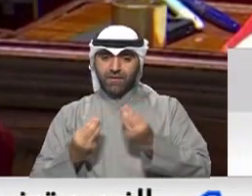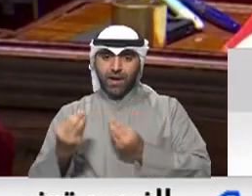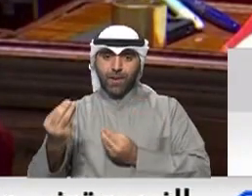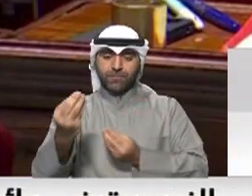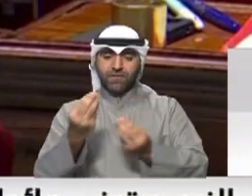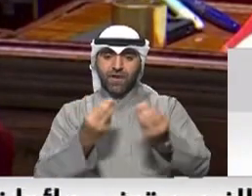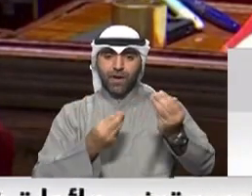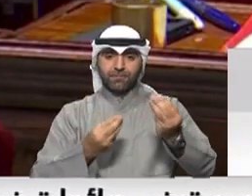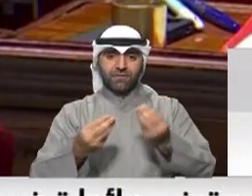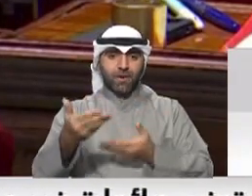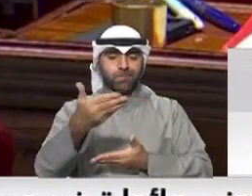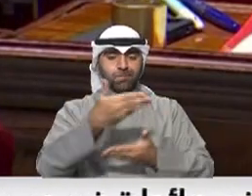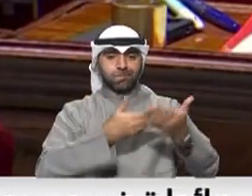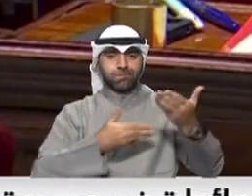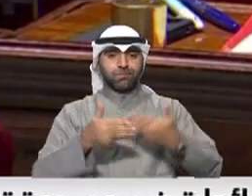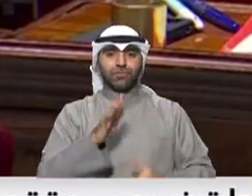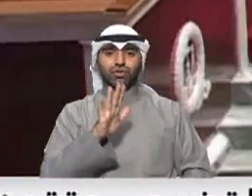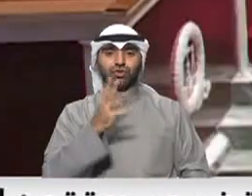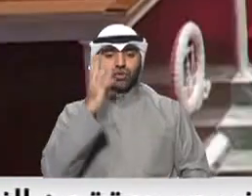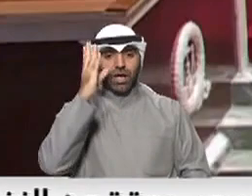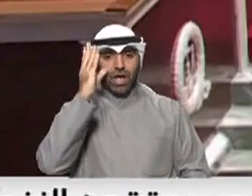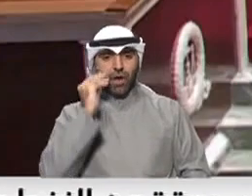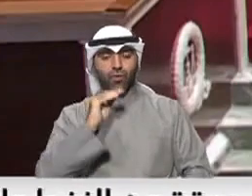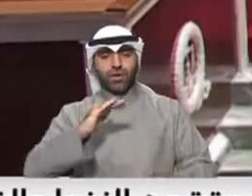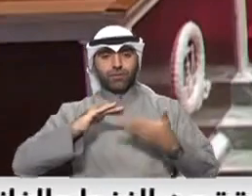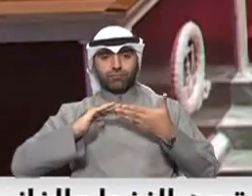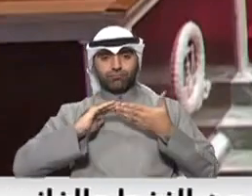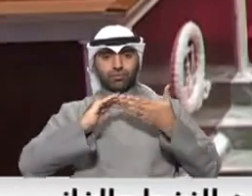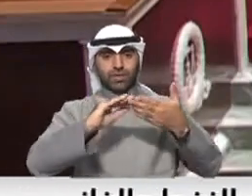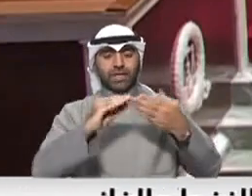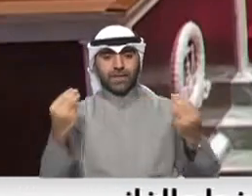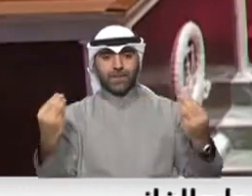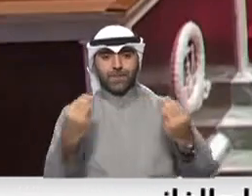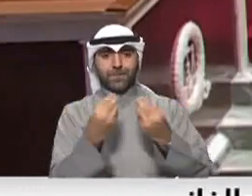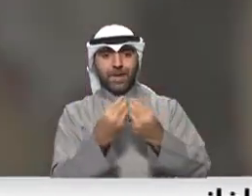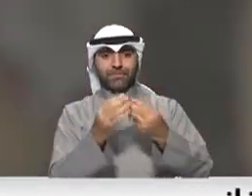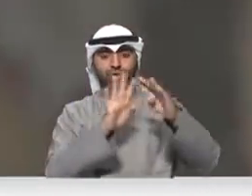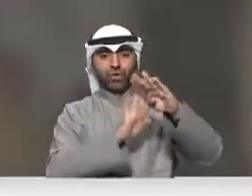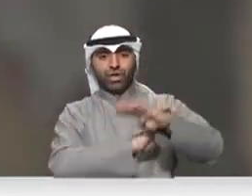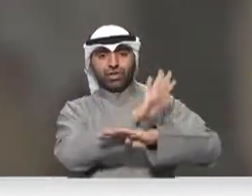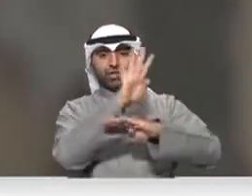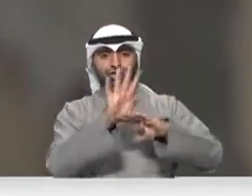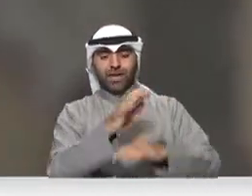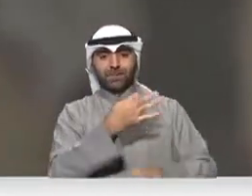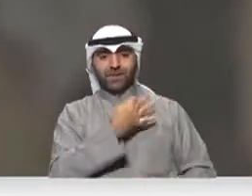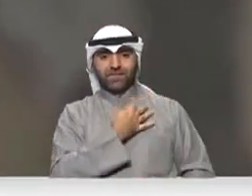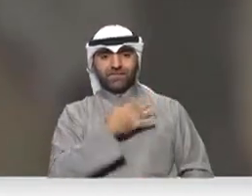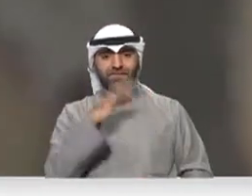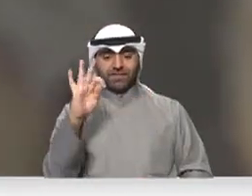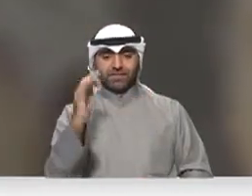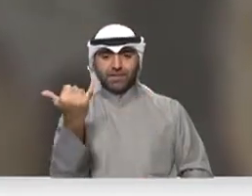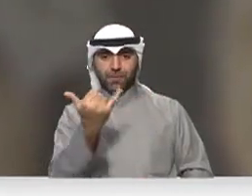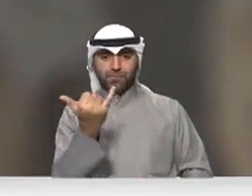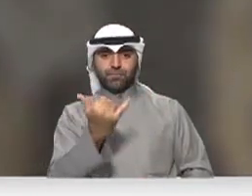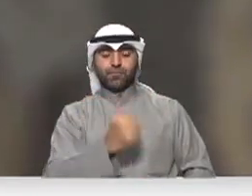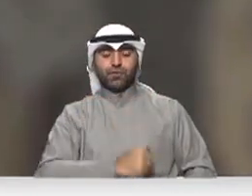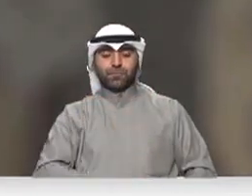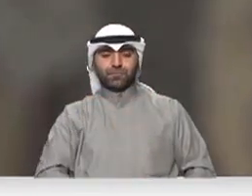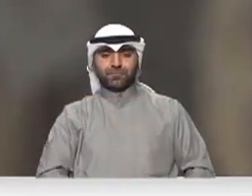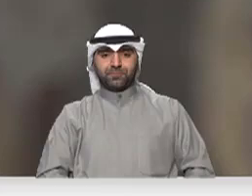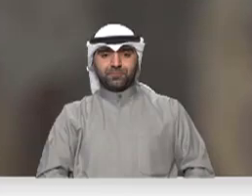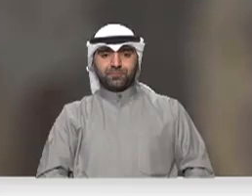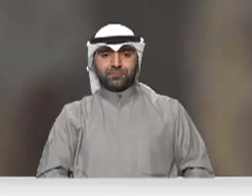قائلا ان على الجميع العمل اطول بقليل حتى تتمكنوا الدوله من تمويل المعاشات التقاعديه